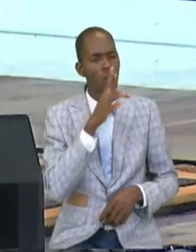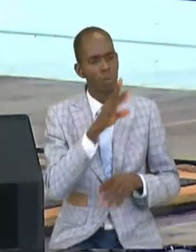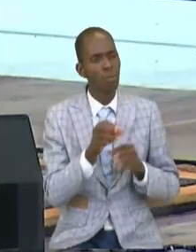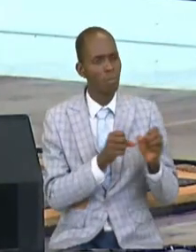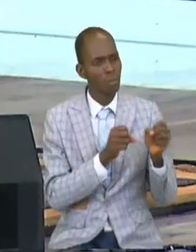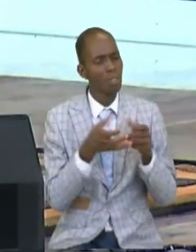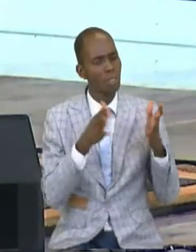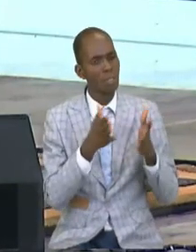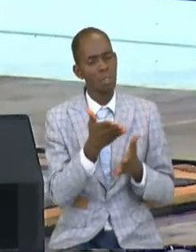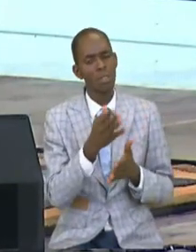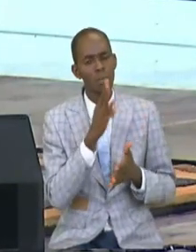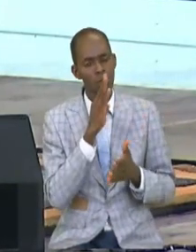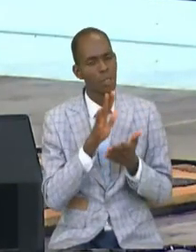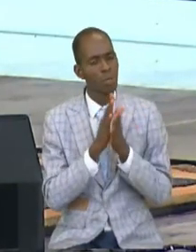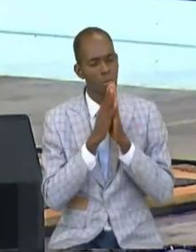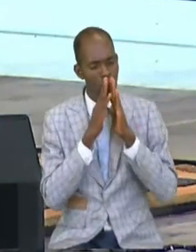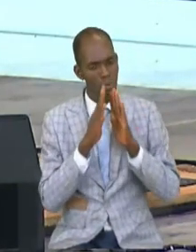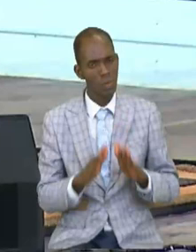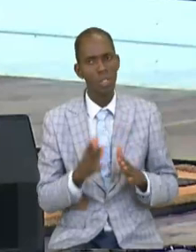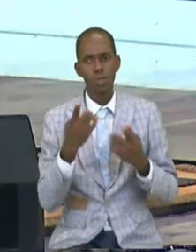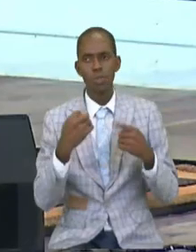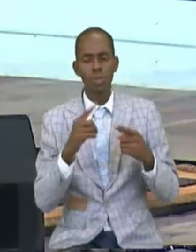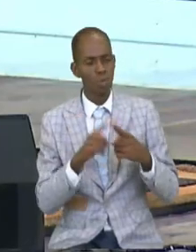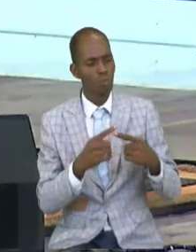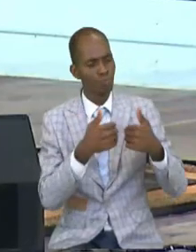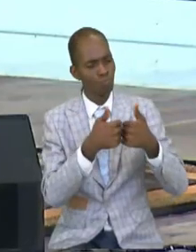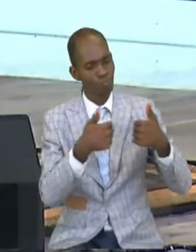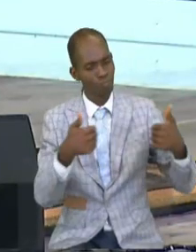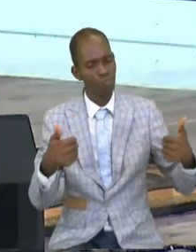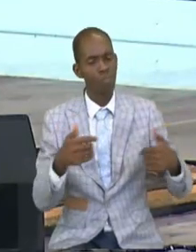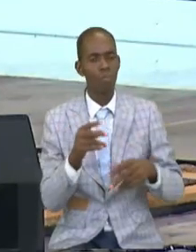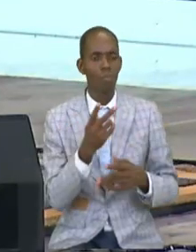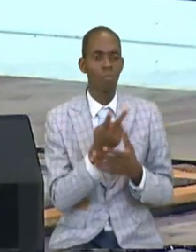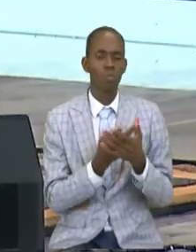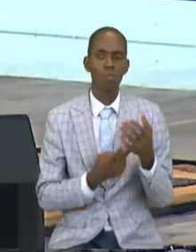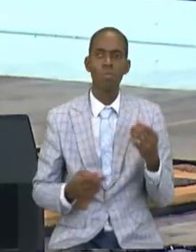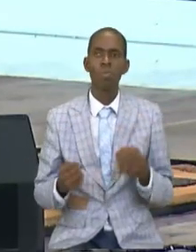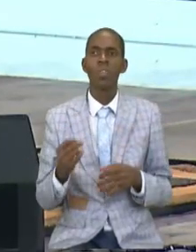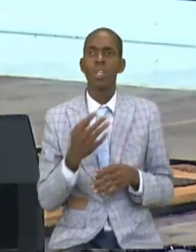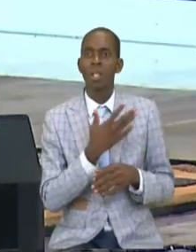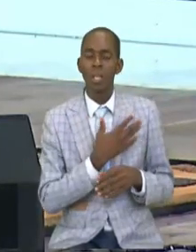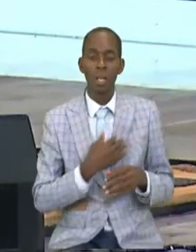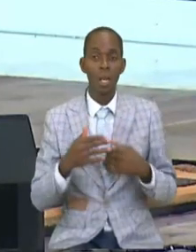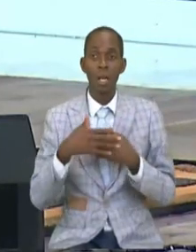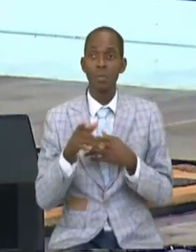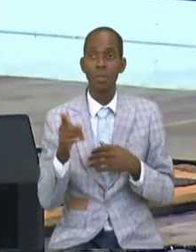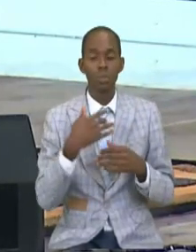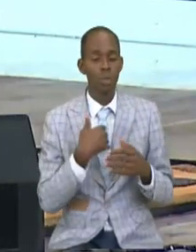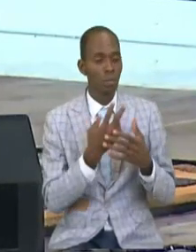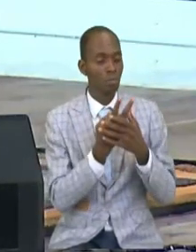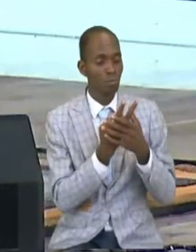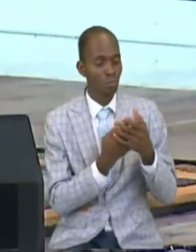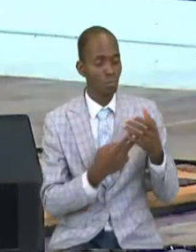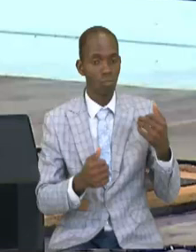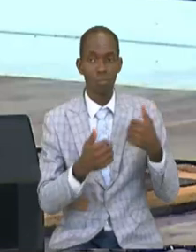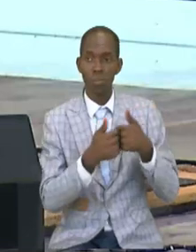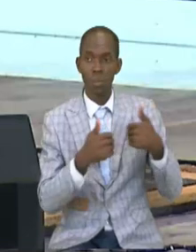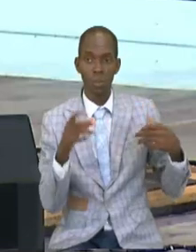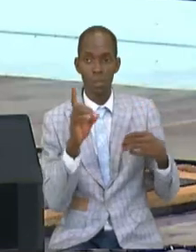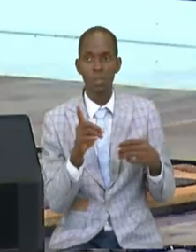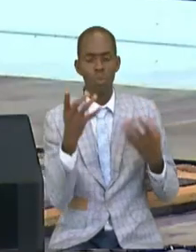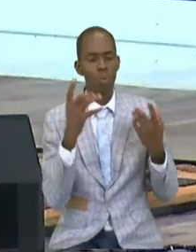pourquoi se bagarrer, quel est le problème? Et tu essaies de les pacifier, et après les avoir séparés, alors